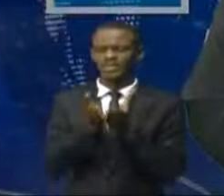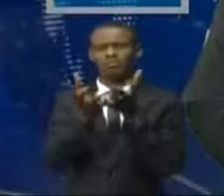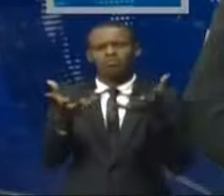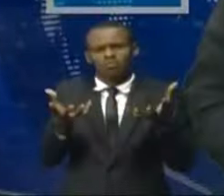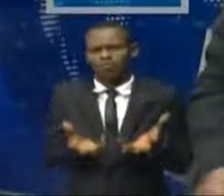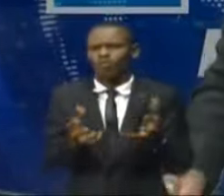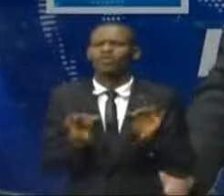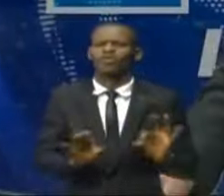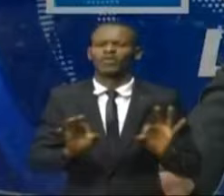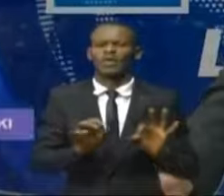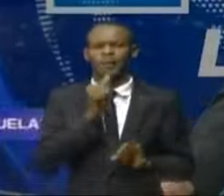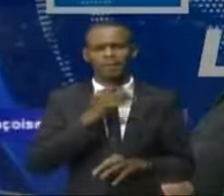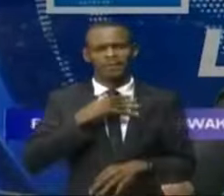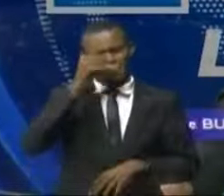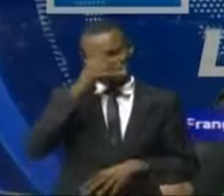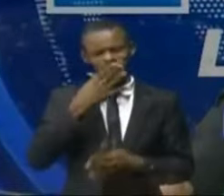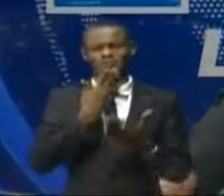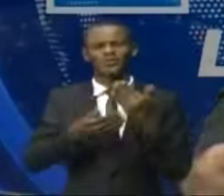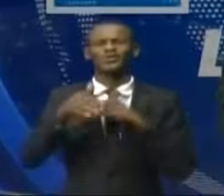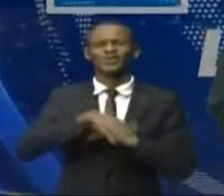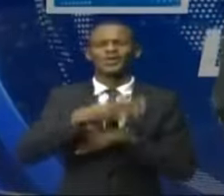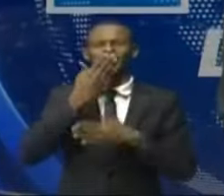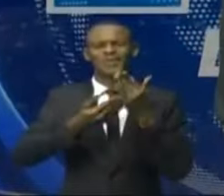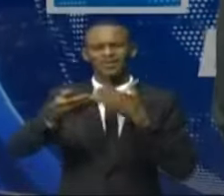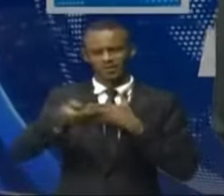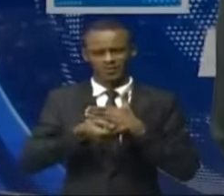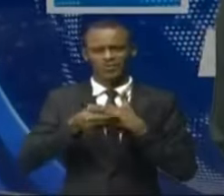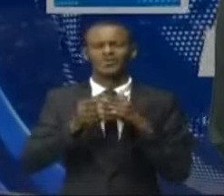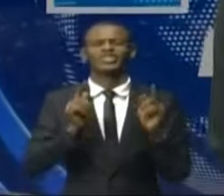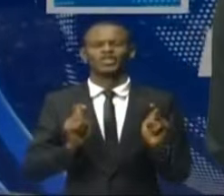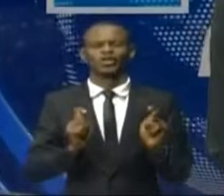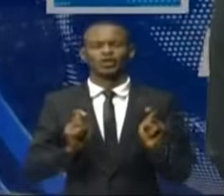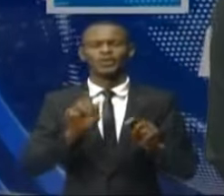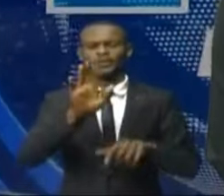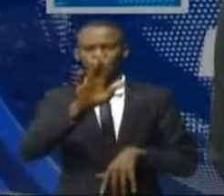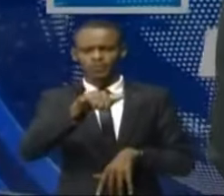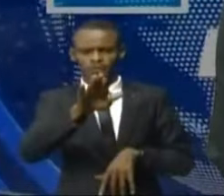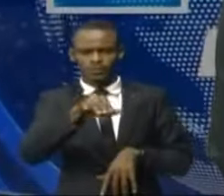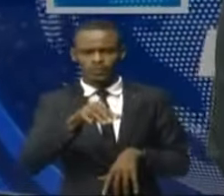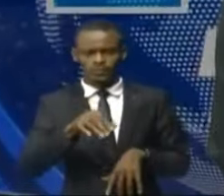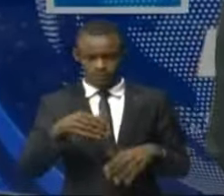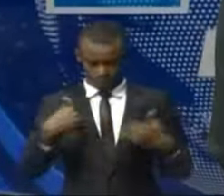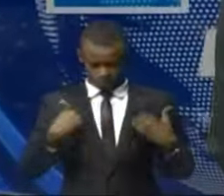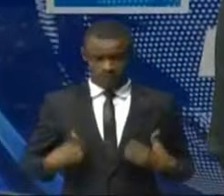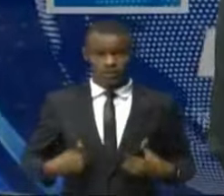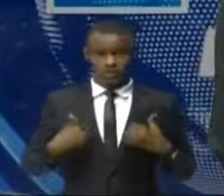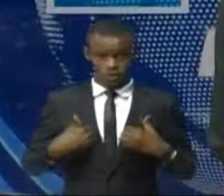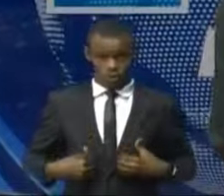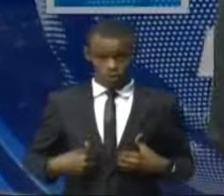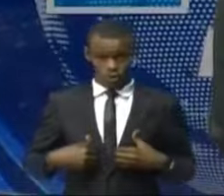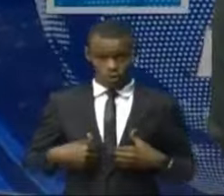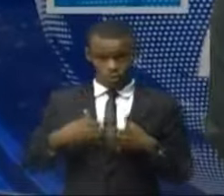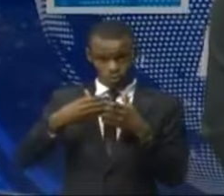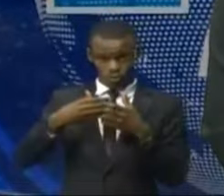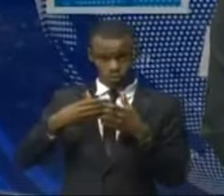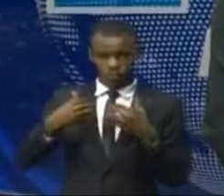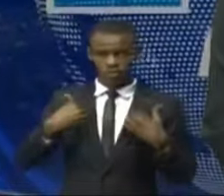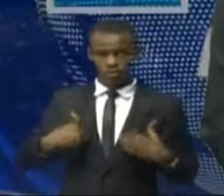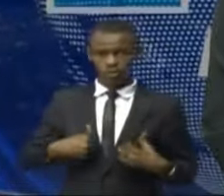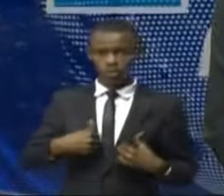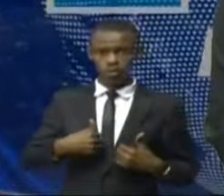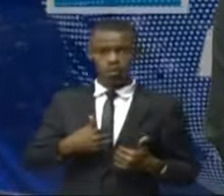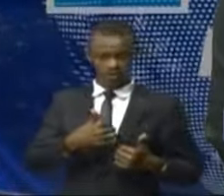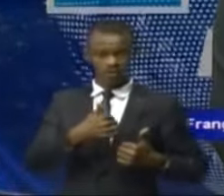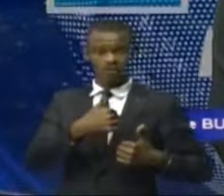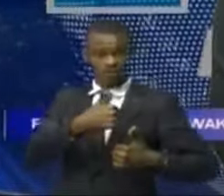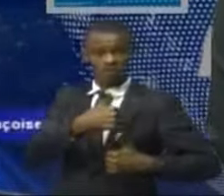et bienvenue à toutes et à tous. Des corps de nos militaires tombés sur le champ des batailles étaient dévorés